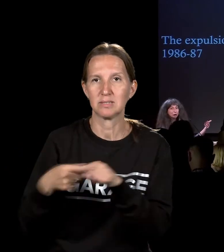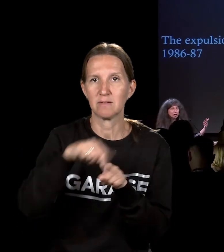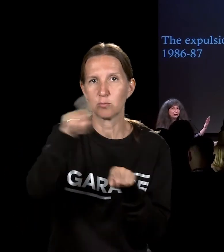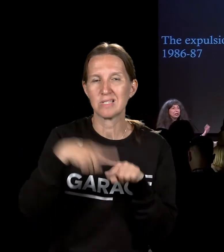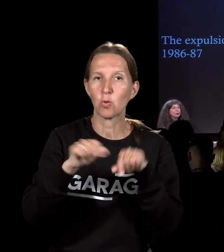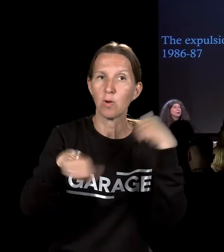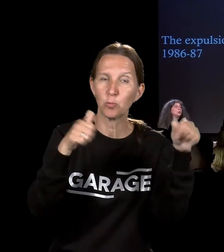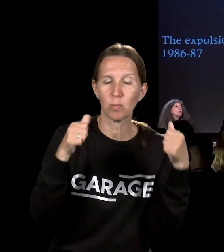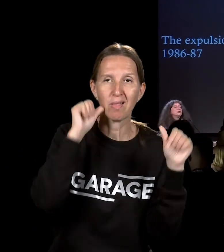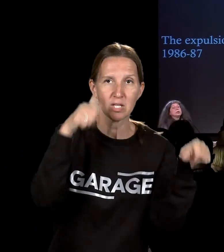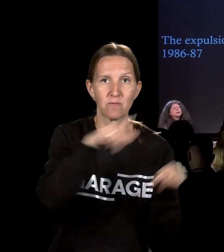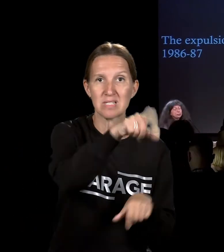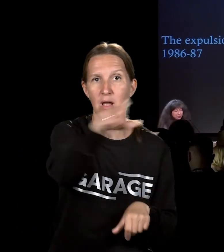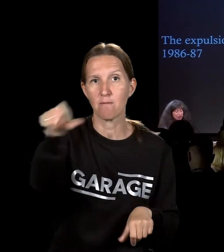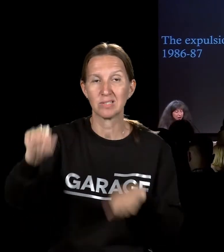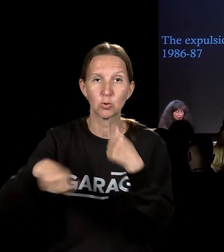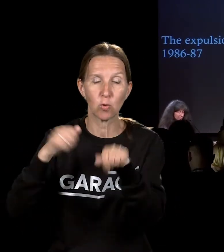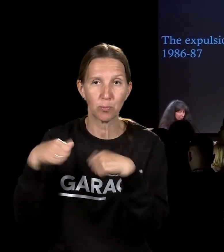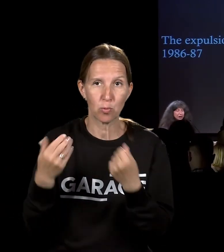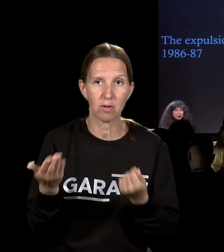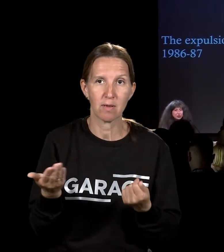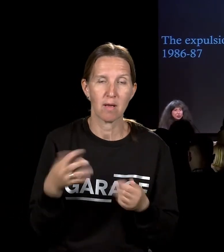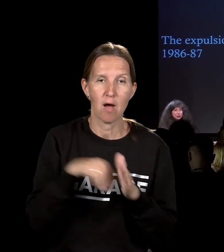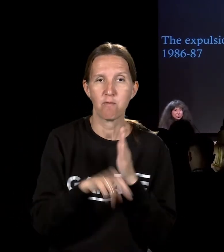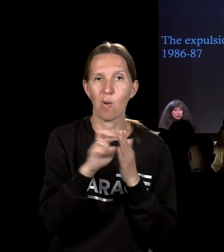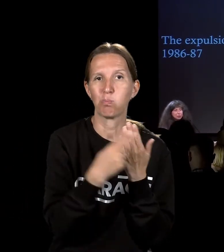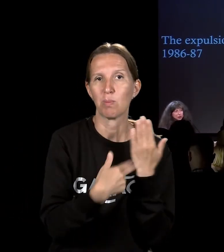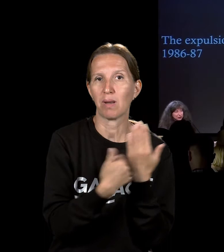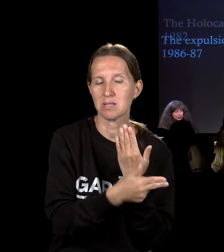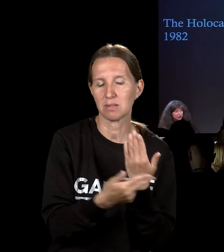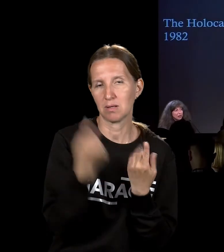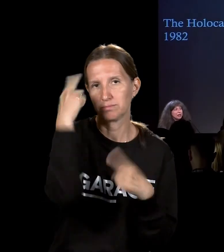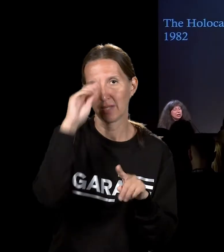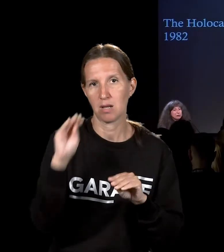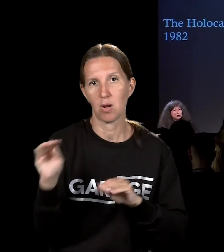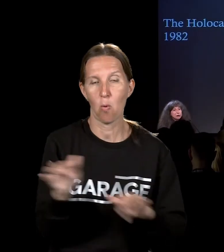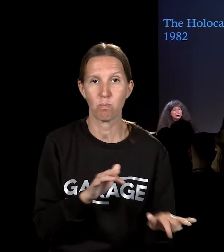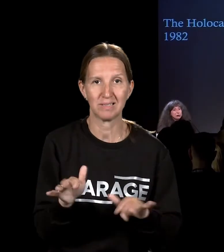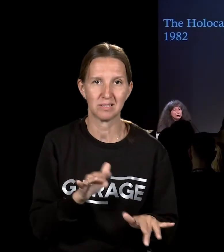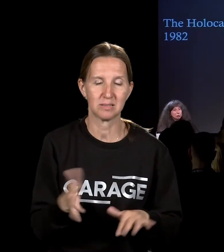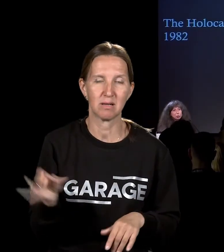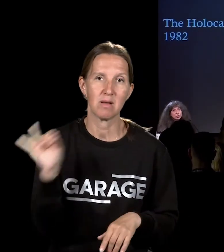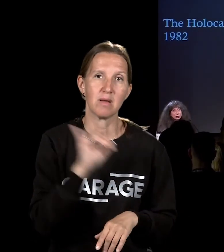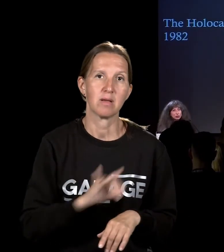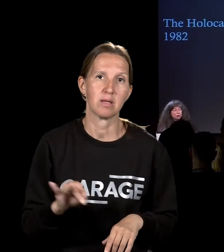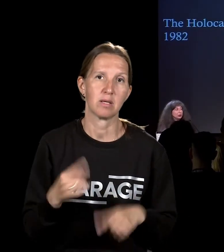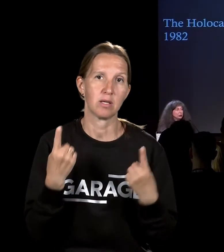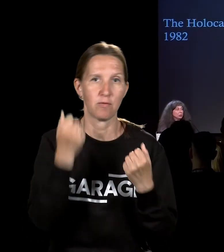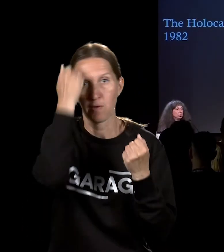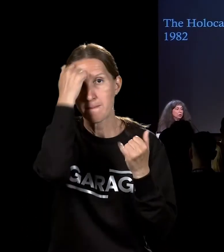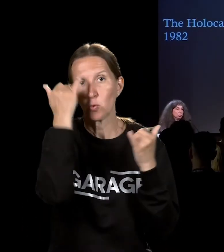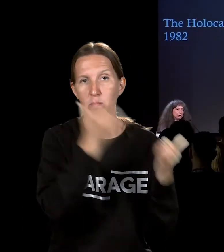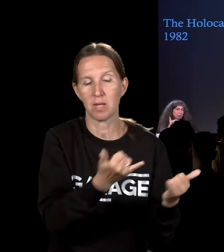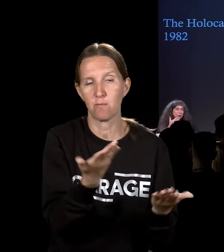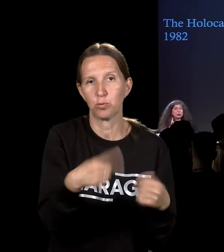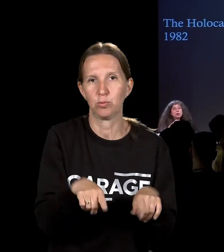скульптуры, анонимные фигуры в библейских композициях и в монументах. Это один